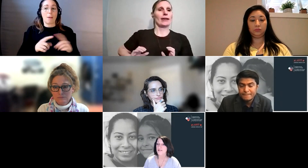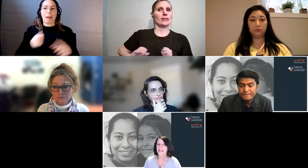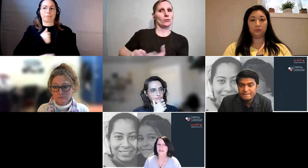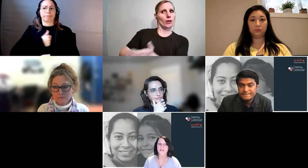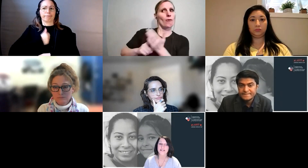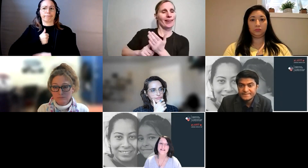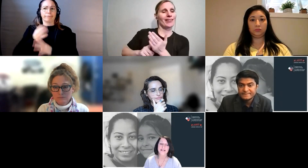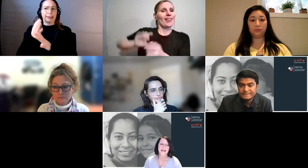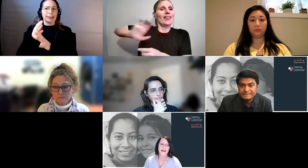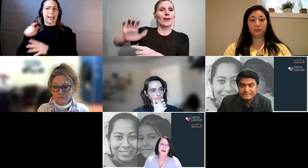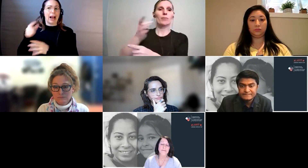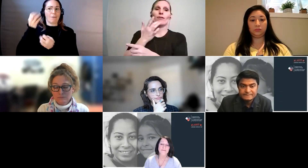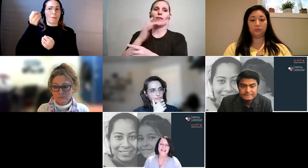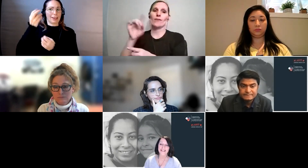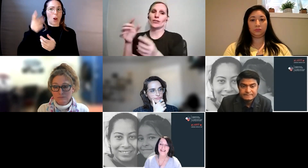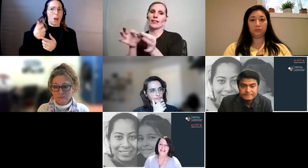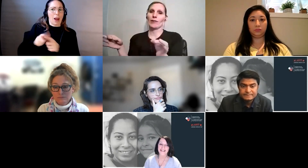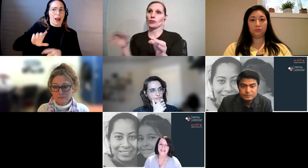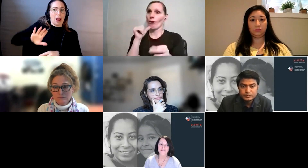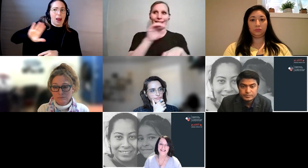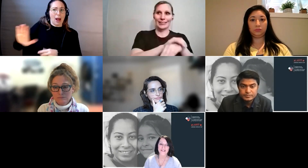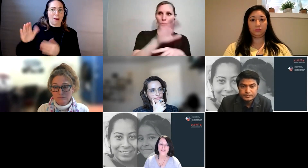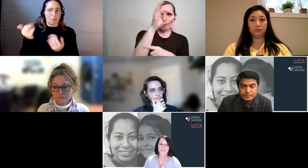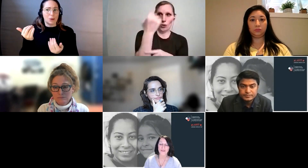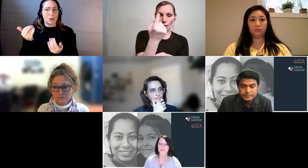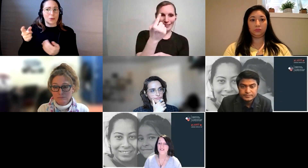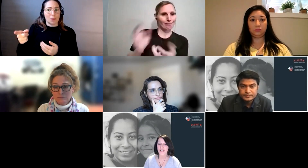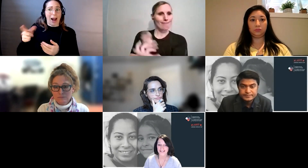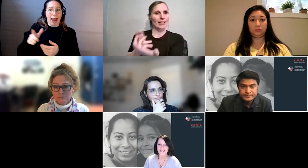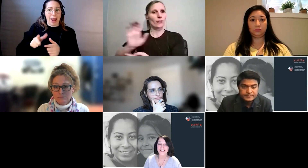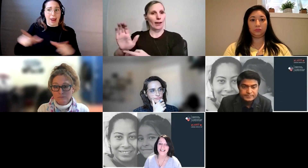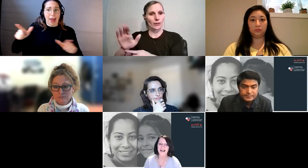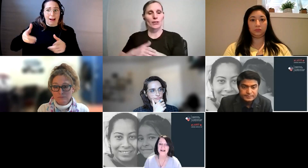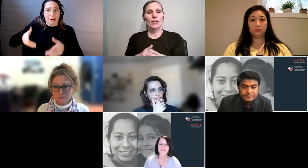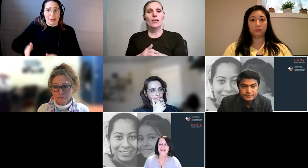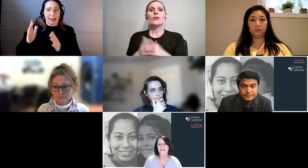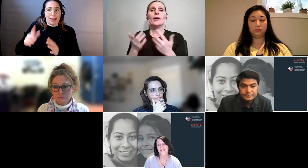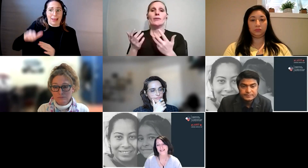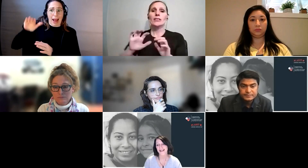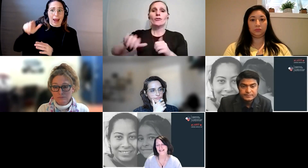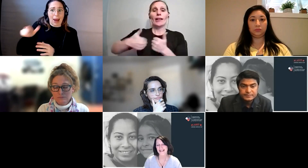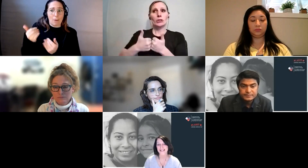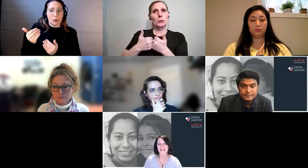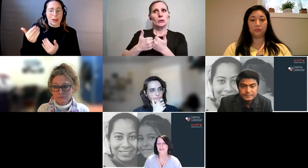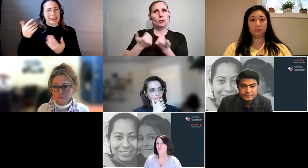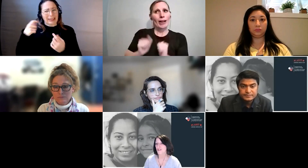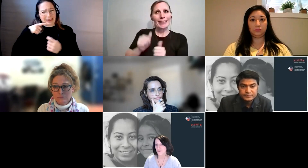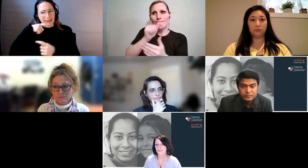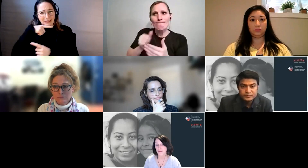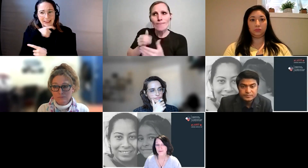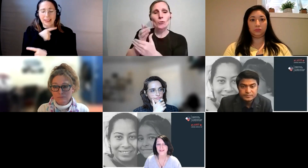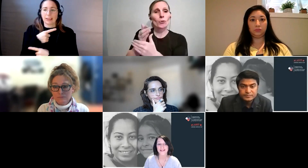cette information dans leur langue première. Donc, c'était difficile de leur